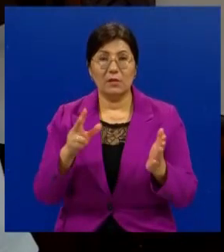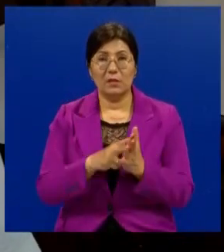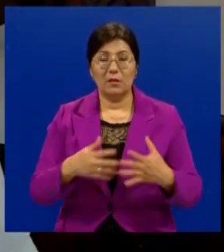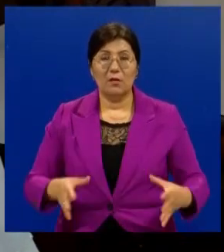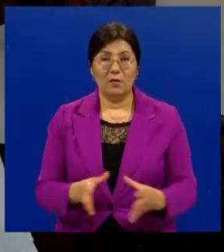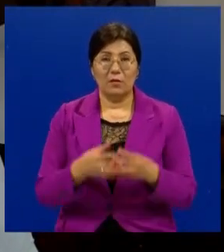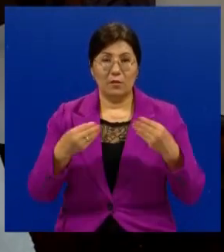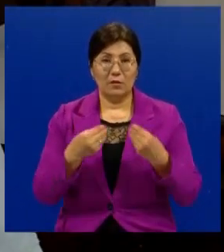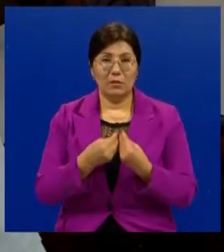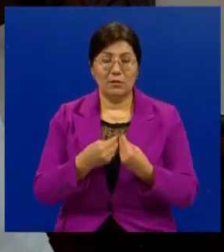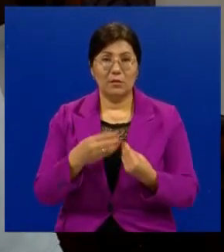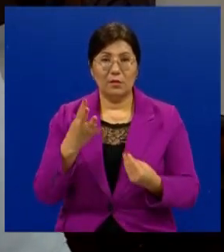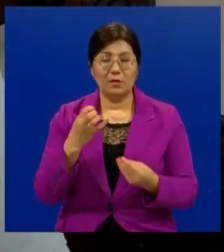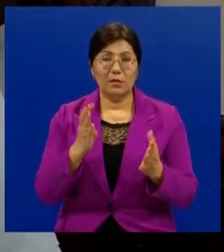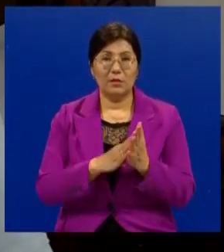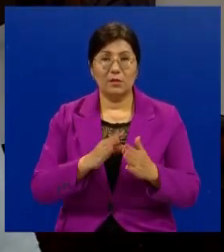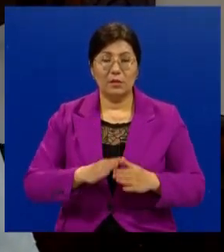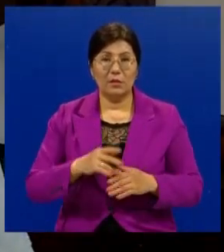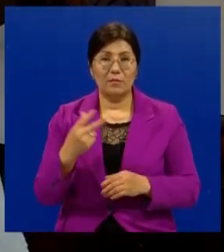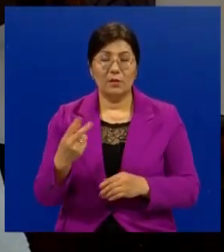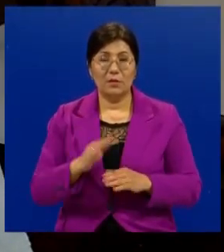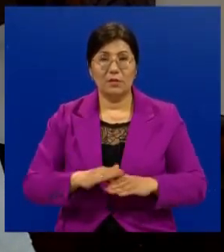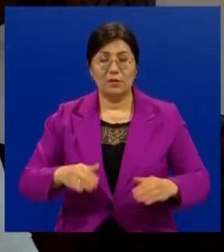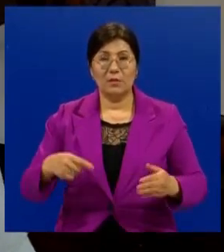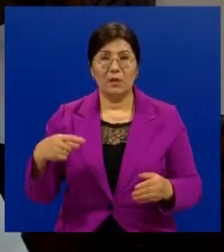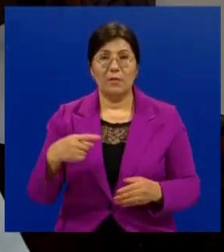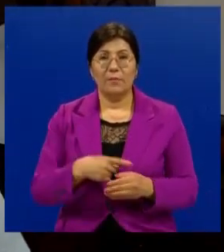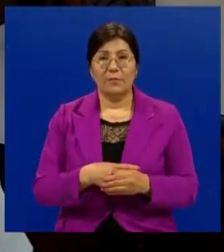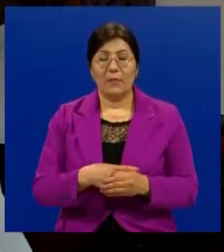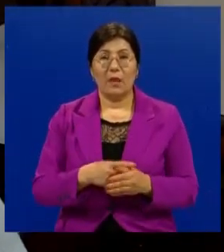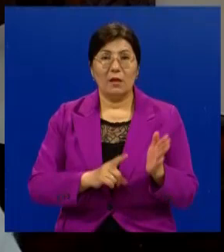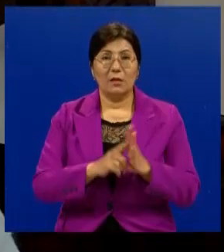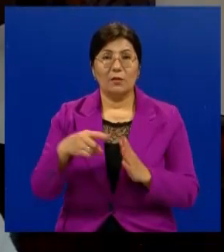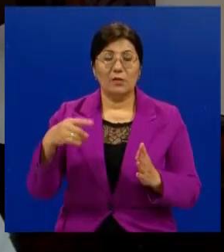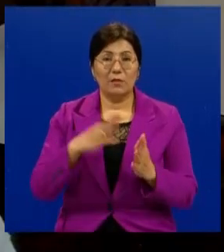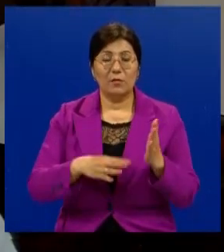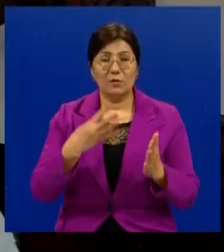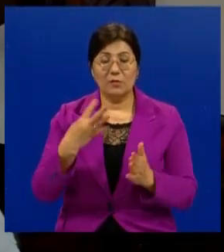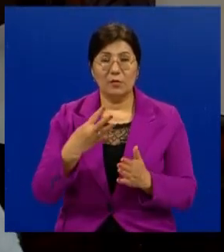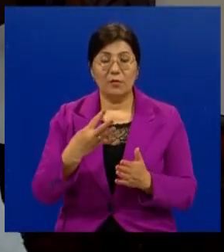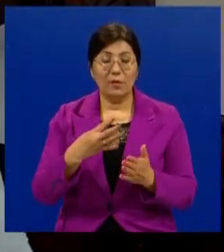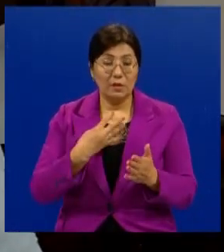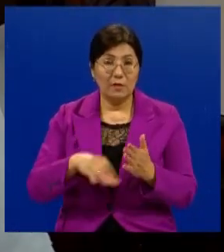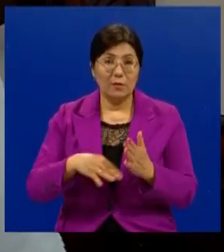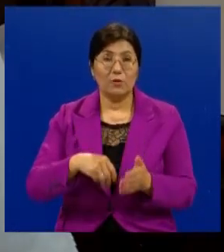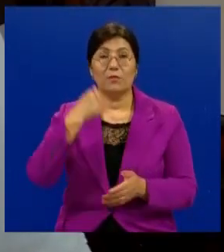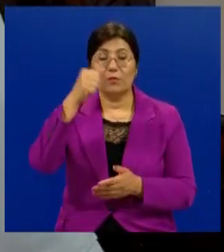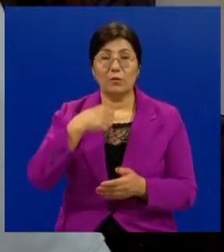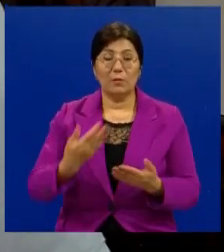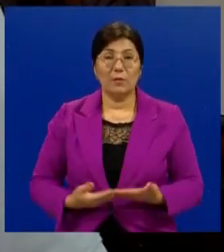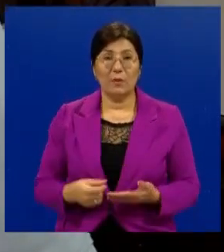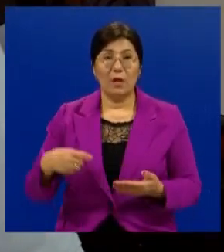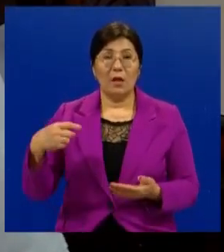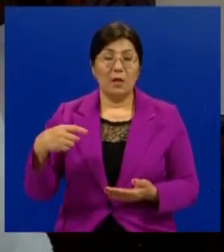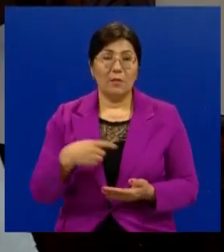или 409 человек. А к началу 1890 года здесь проживали уже более 2000 человек. Первые частные дома построены в